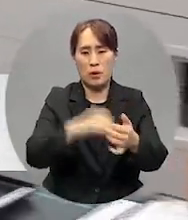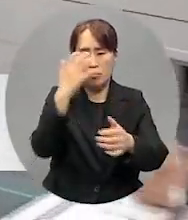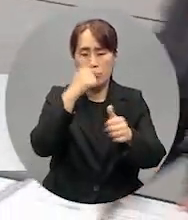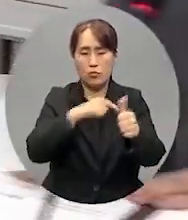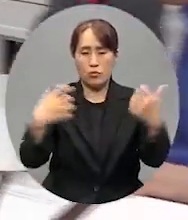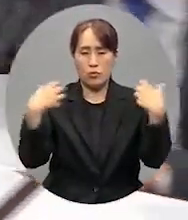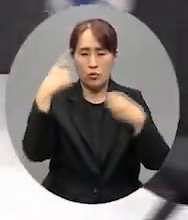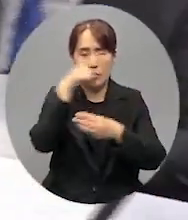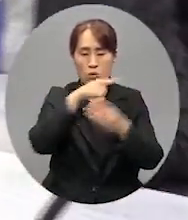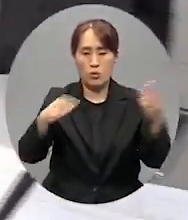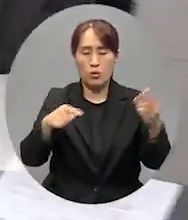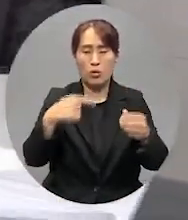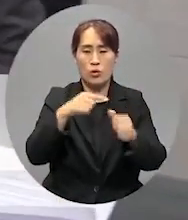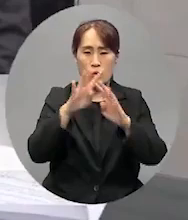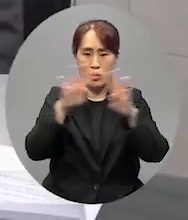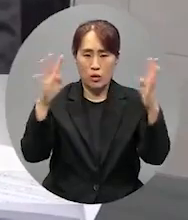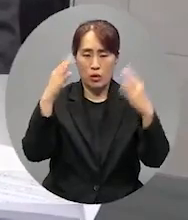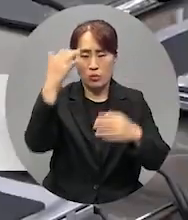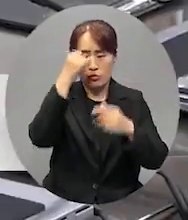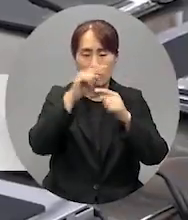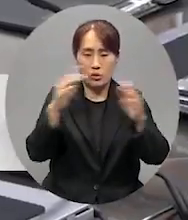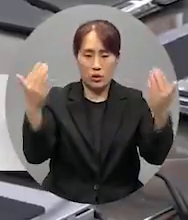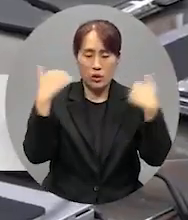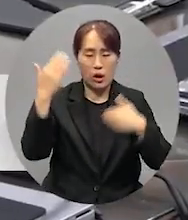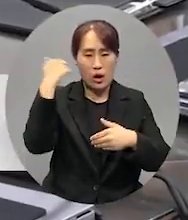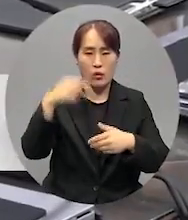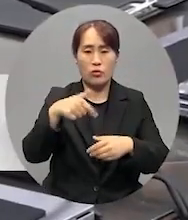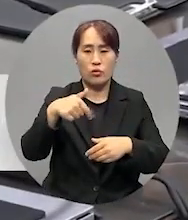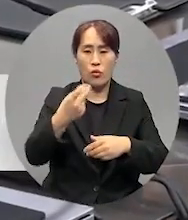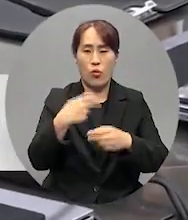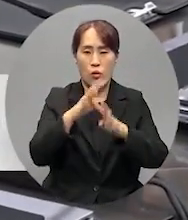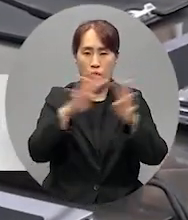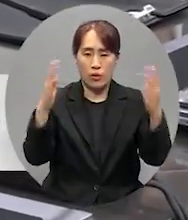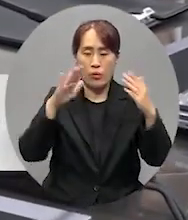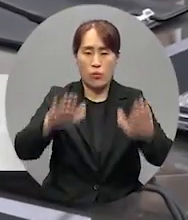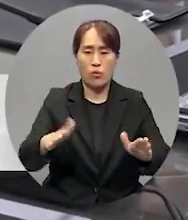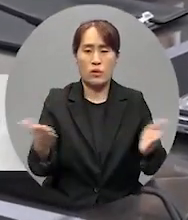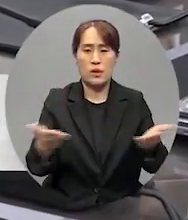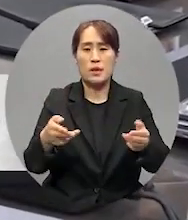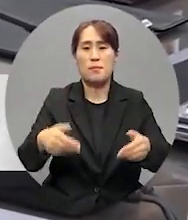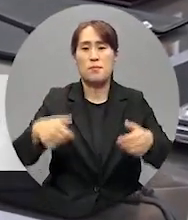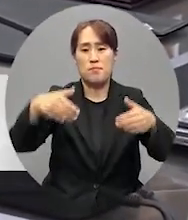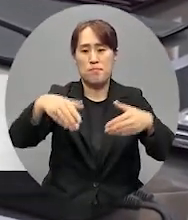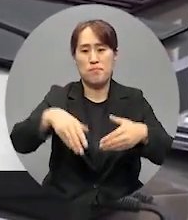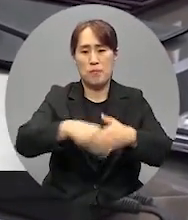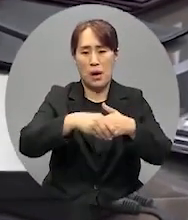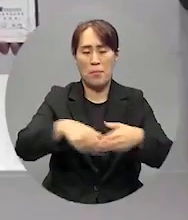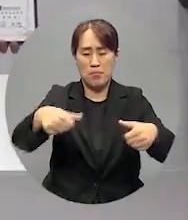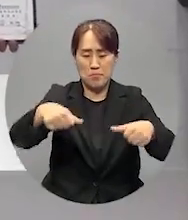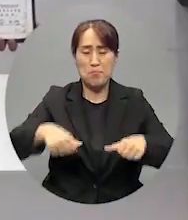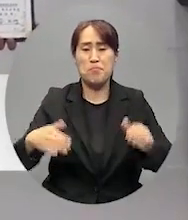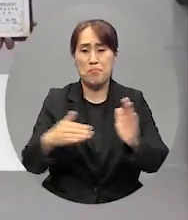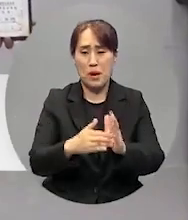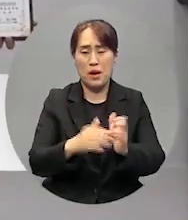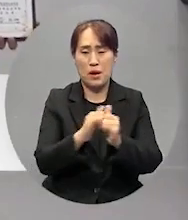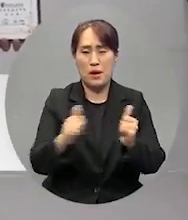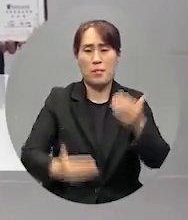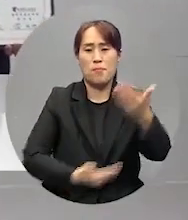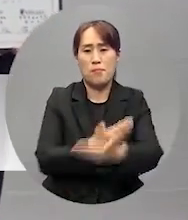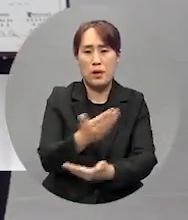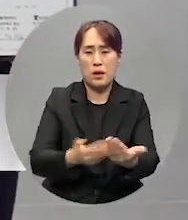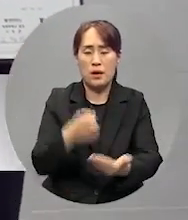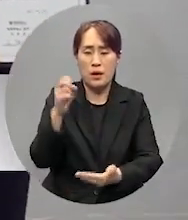교육청과 청주 교육대 충북대 한국 교원대는 오늘 업무 협약을 체결하고 인적 네트워크